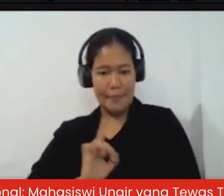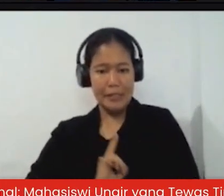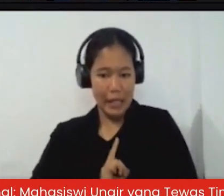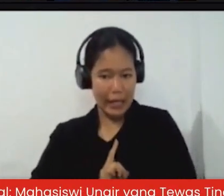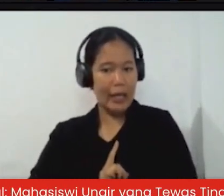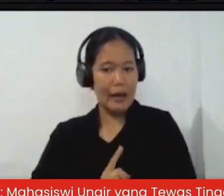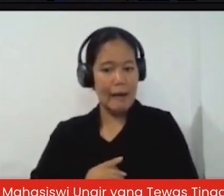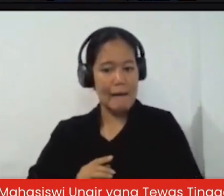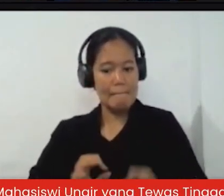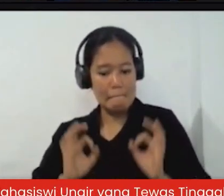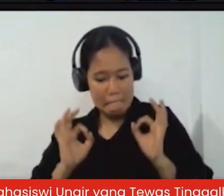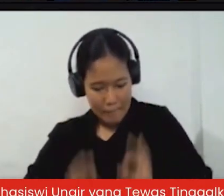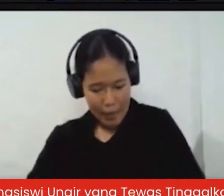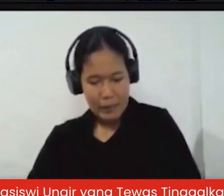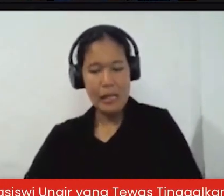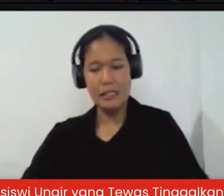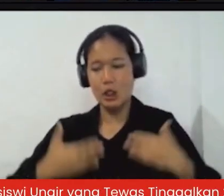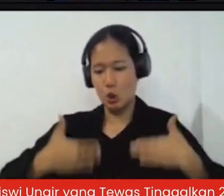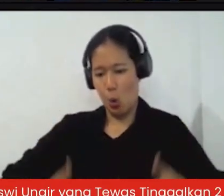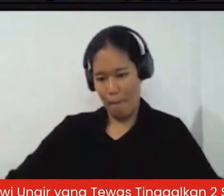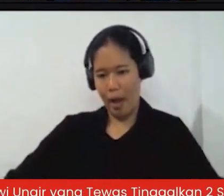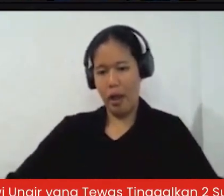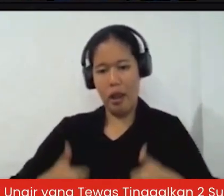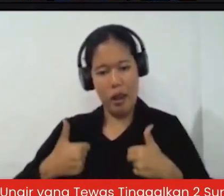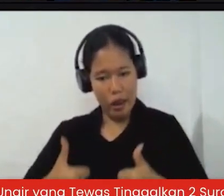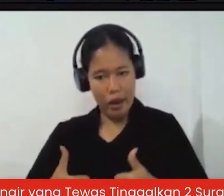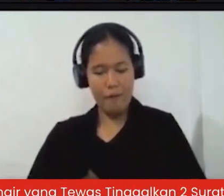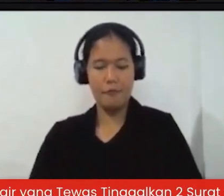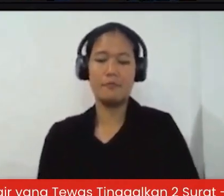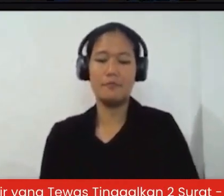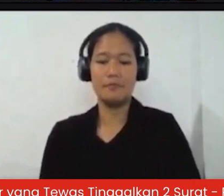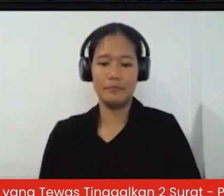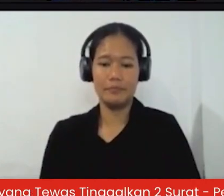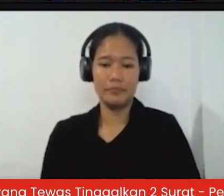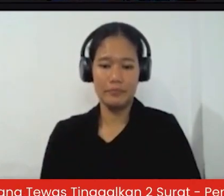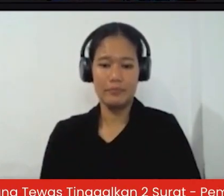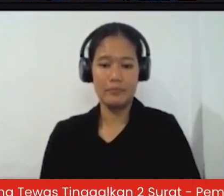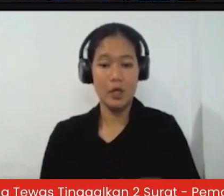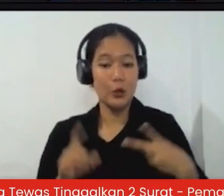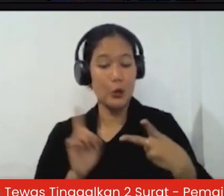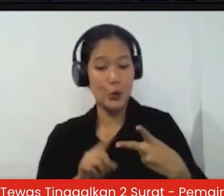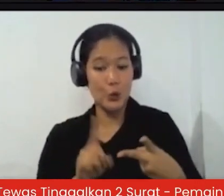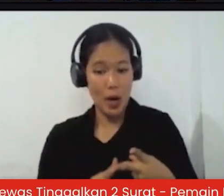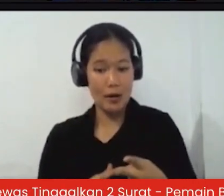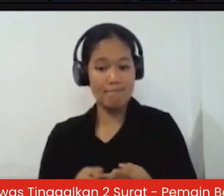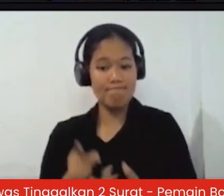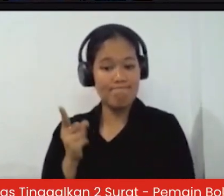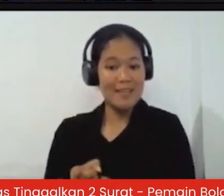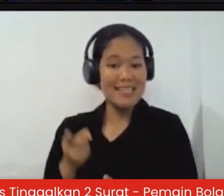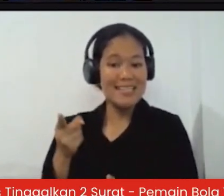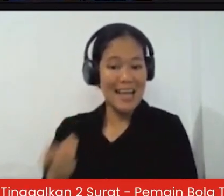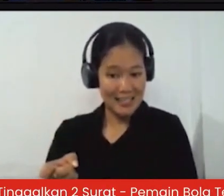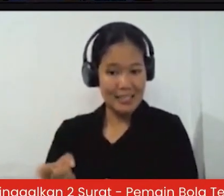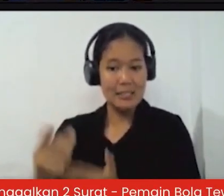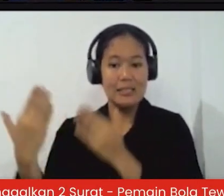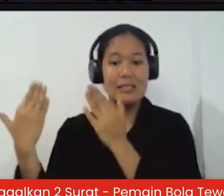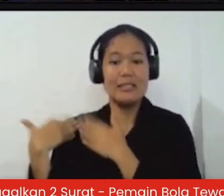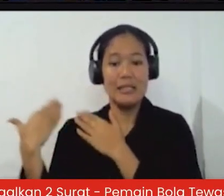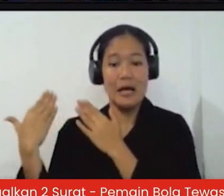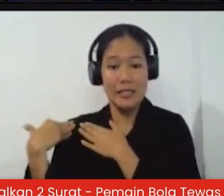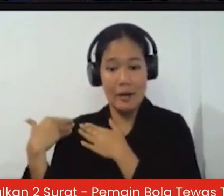dan prinsip kepantasan dan kesopanan dua menjatuhkan S